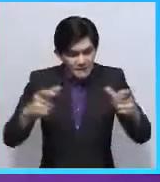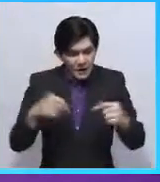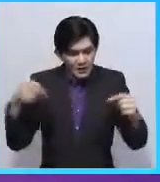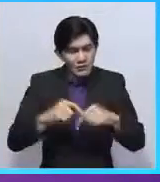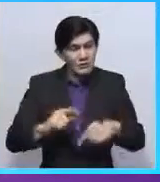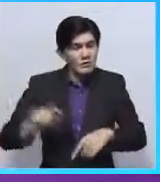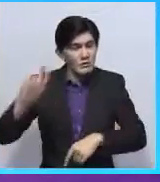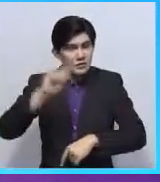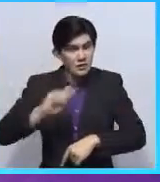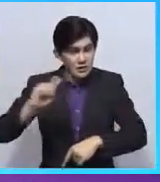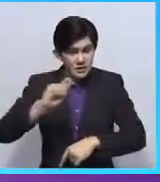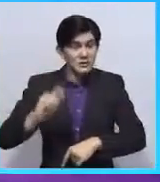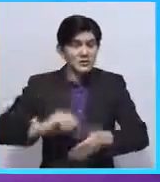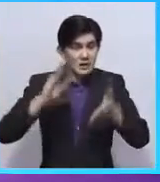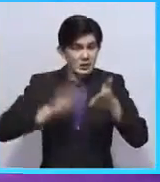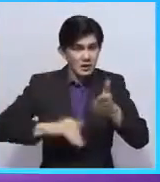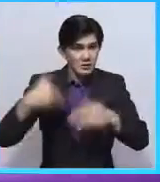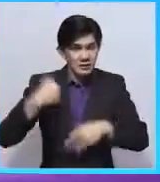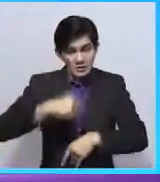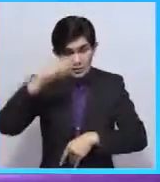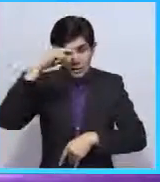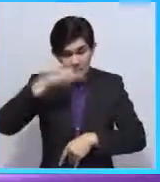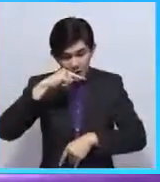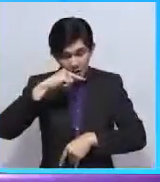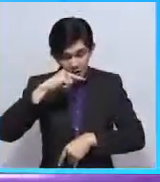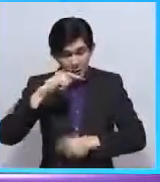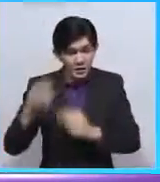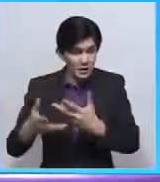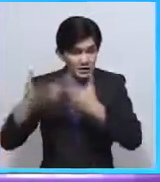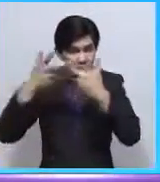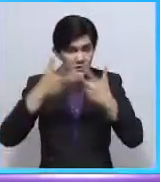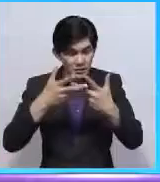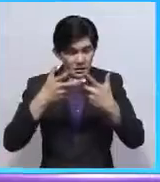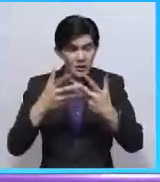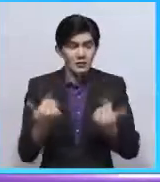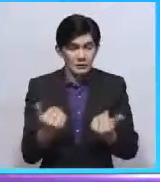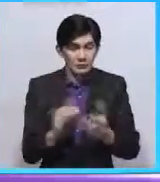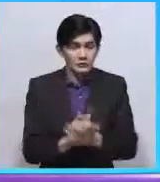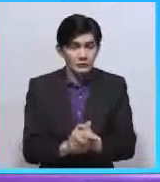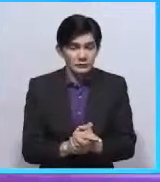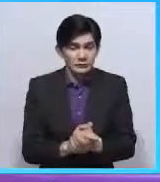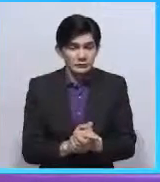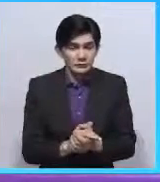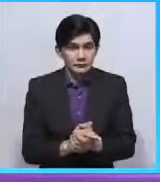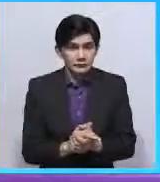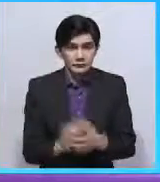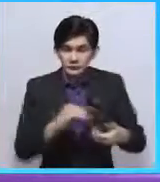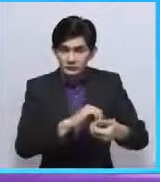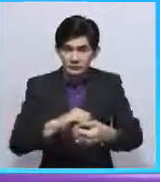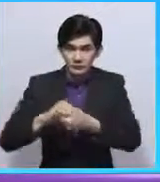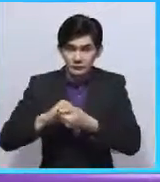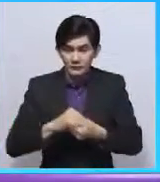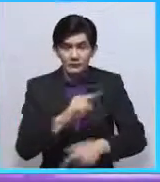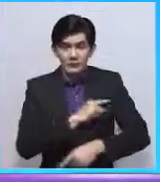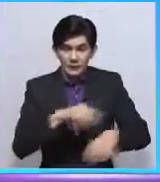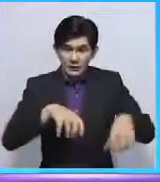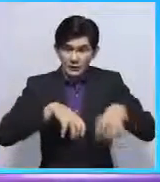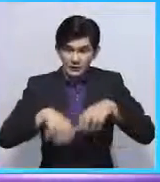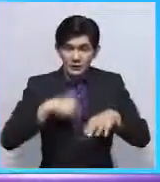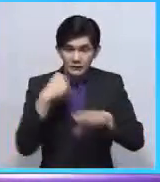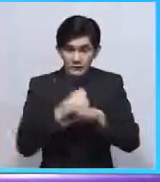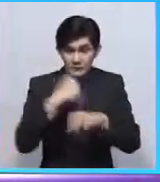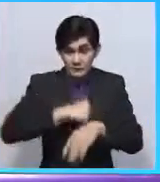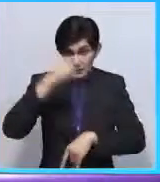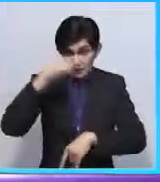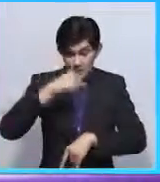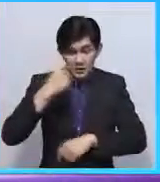ในภูมิภาคเอเชียตะวันออกเฉียงใต้กองทัพไทยแล้วก็กองทัพสหรัฐอเมริกาภาคพื้นแปซิฟิกก็ร่วมกันเป็นเจ้าภาพการฝึกใน